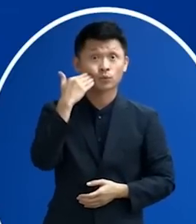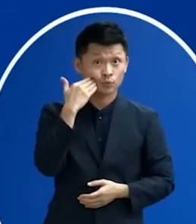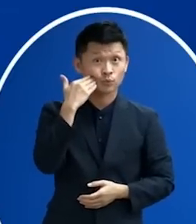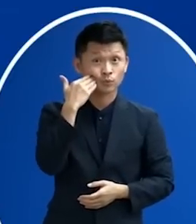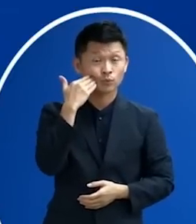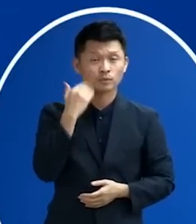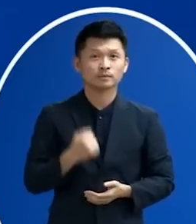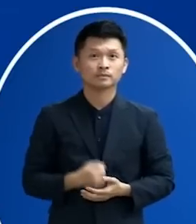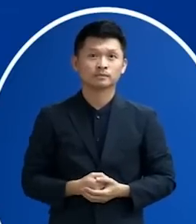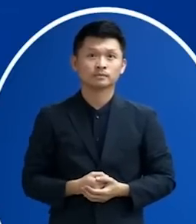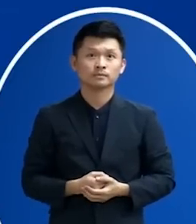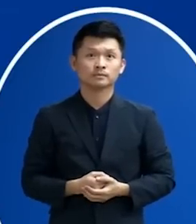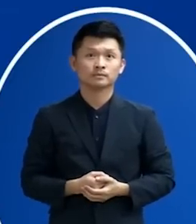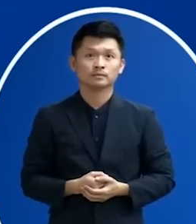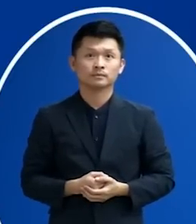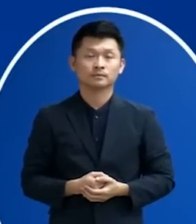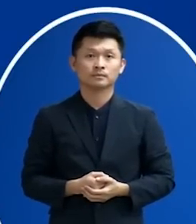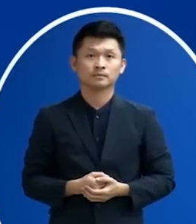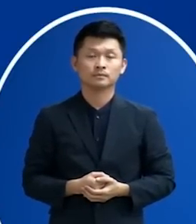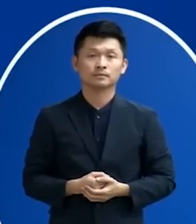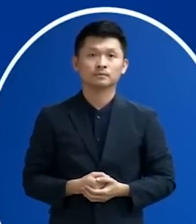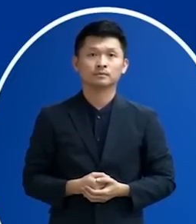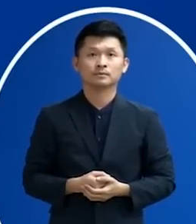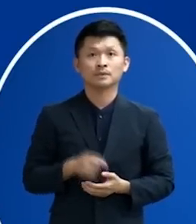如果把